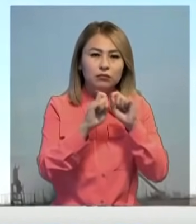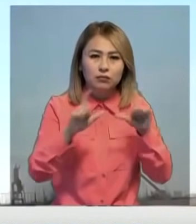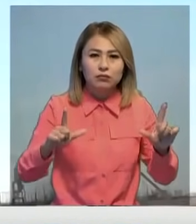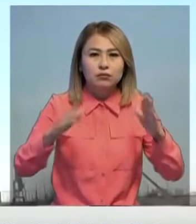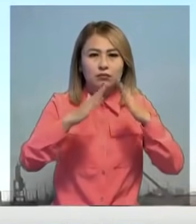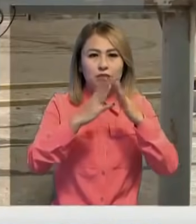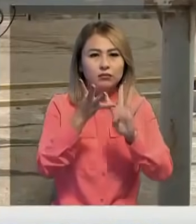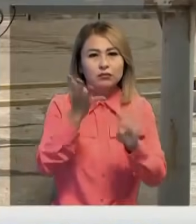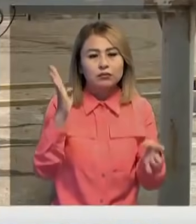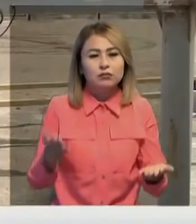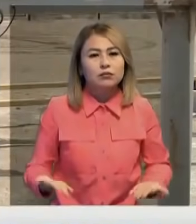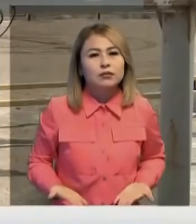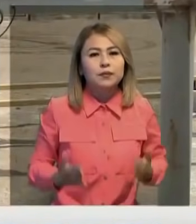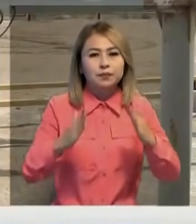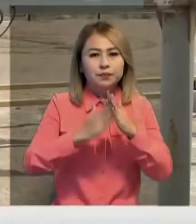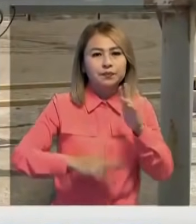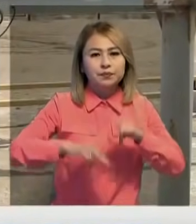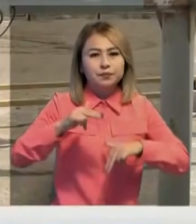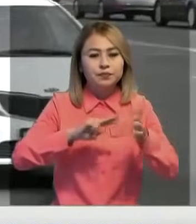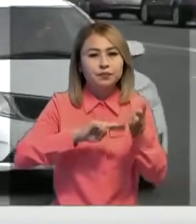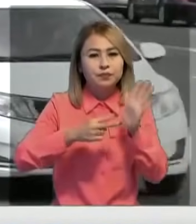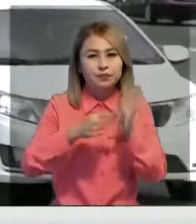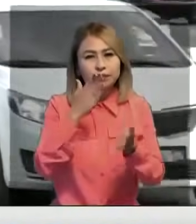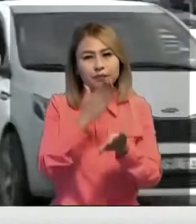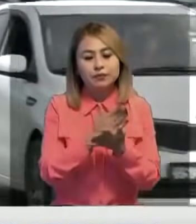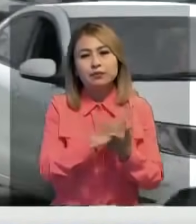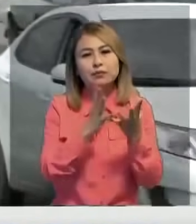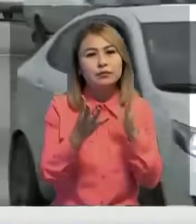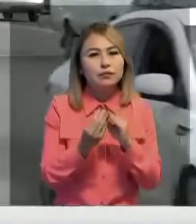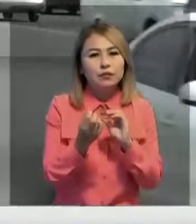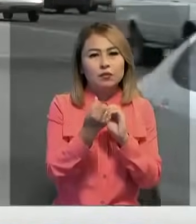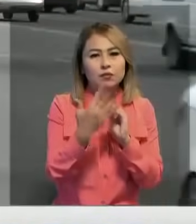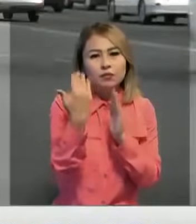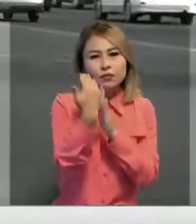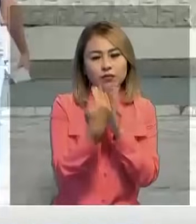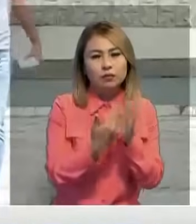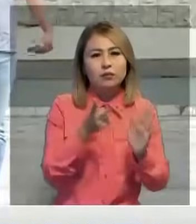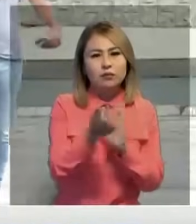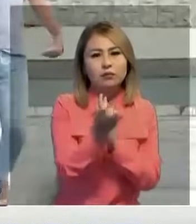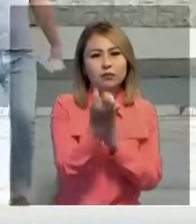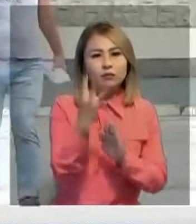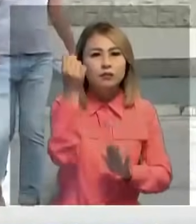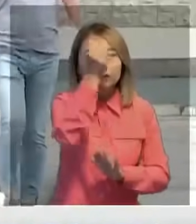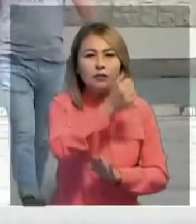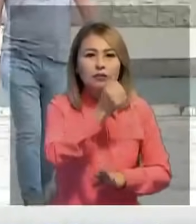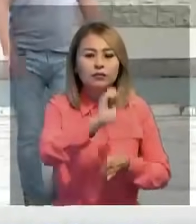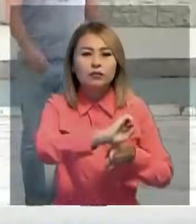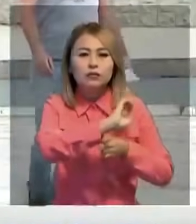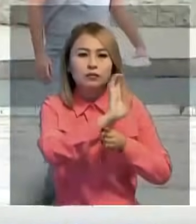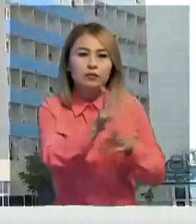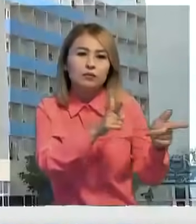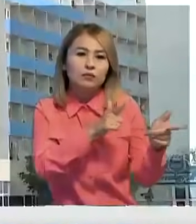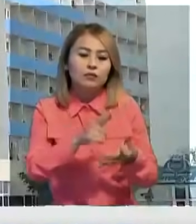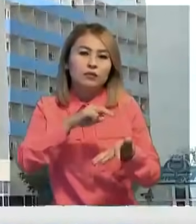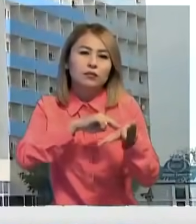24 мектеп пен үй кезегінде тұрғандарға баспана салу жоспарланған. Жалпы бас аяғы 15 бағыт бойынша 214